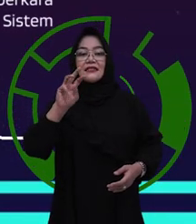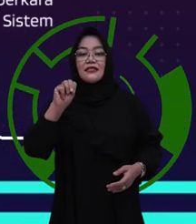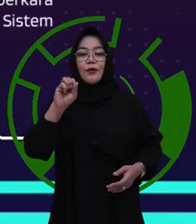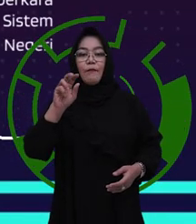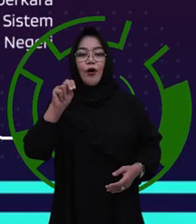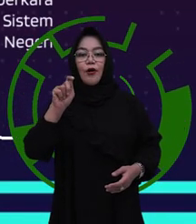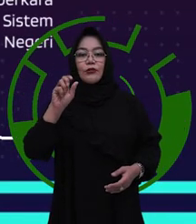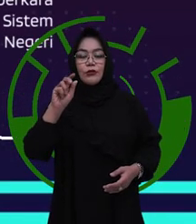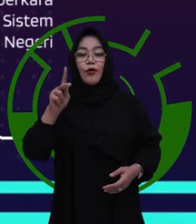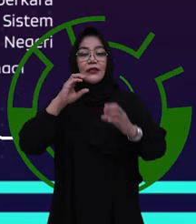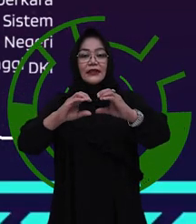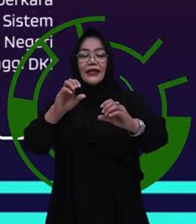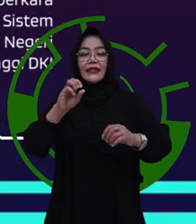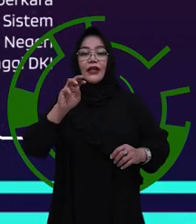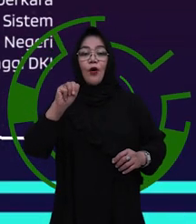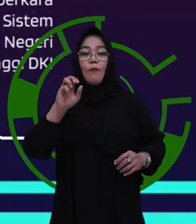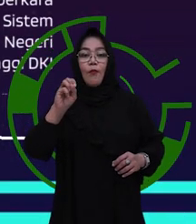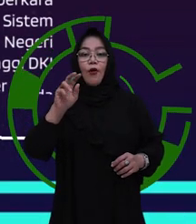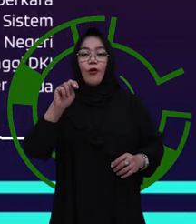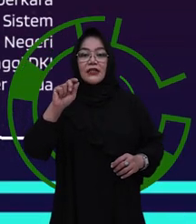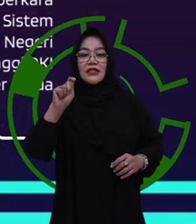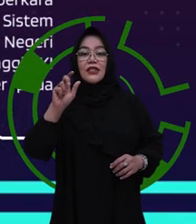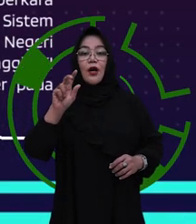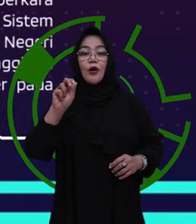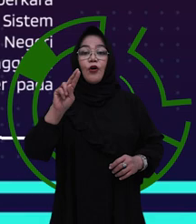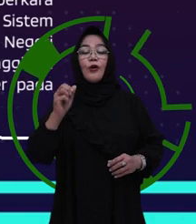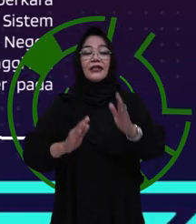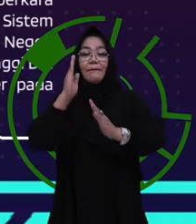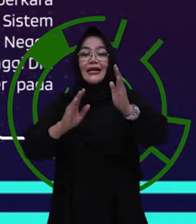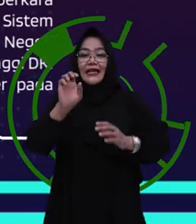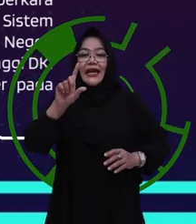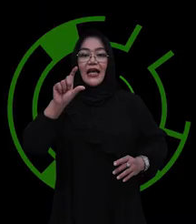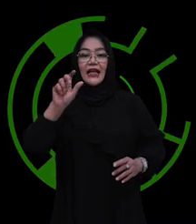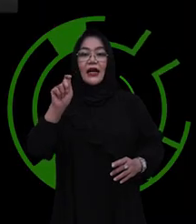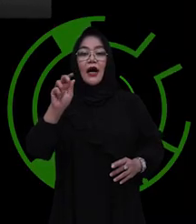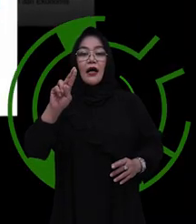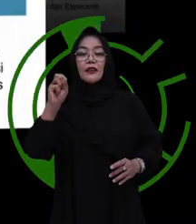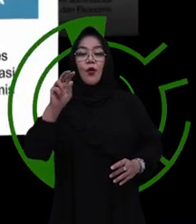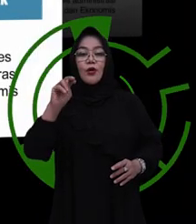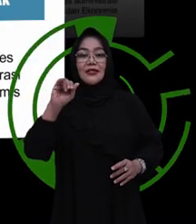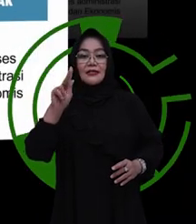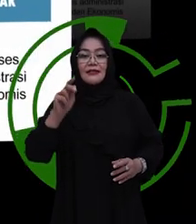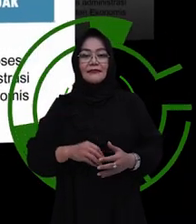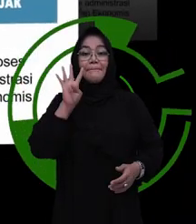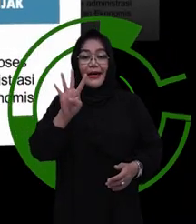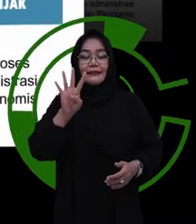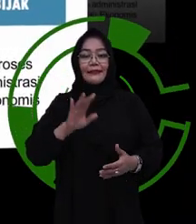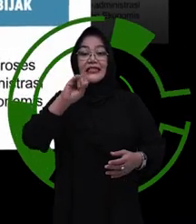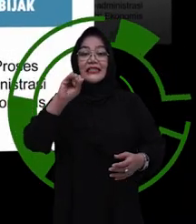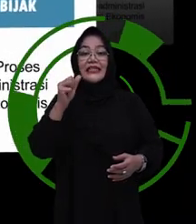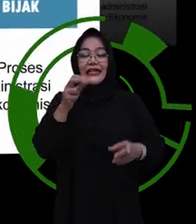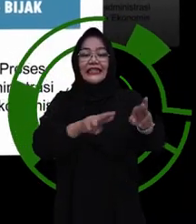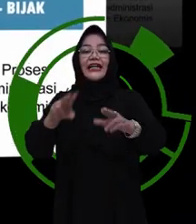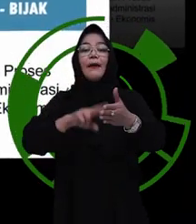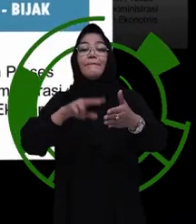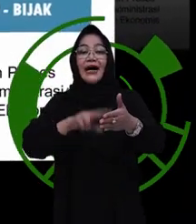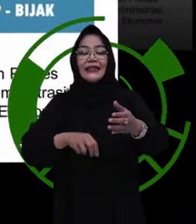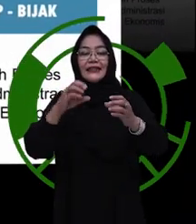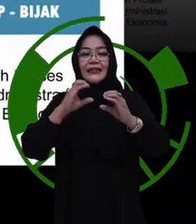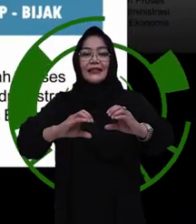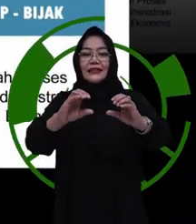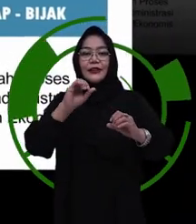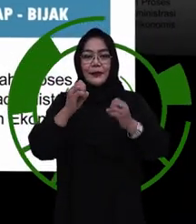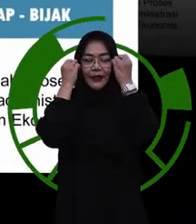3. Simontok, sistem monitoring banding elektronik. 4. Siap Bajak, sistem